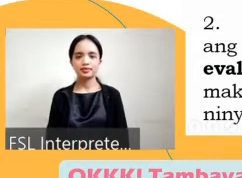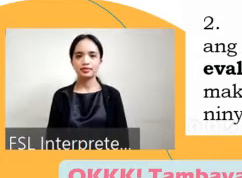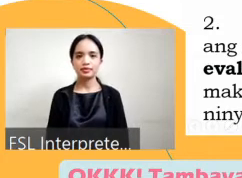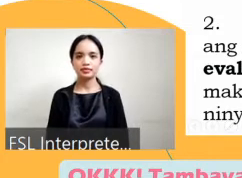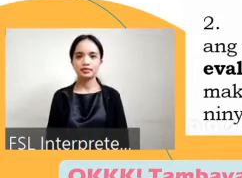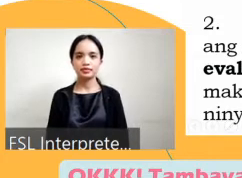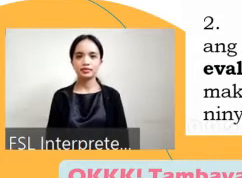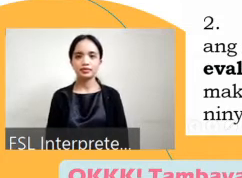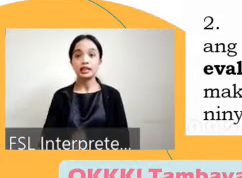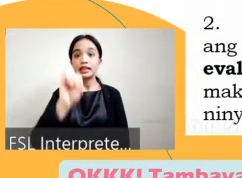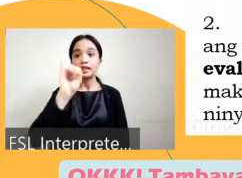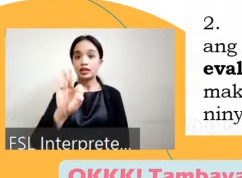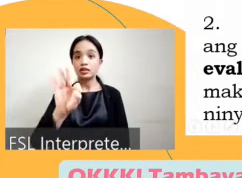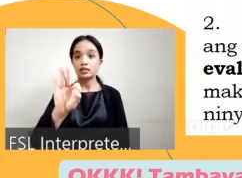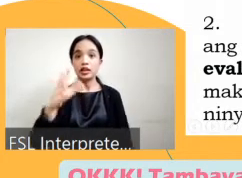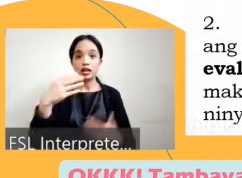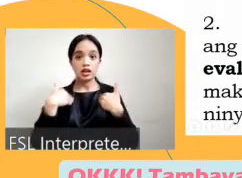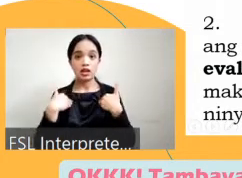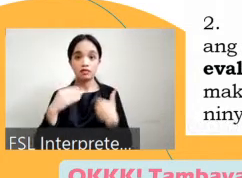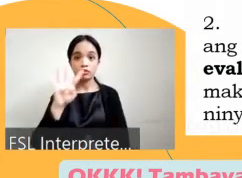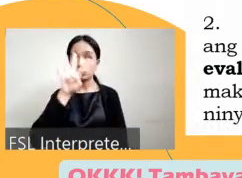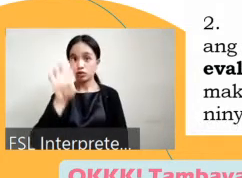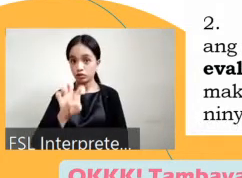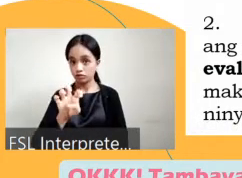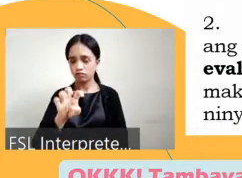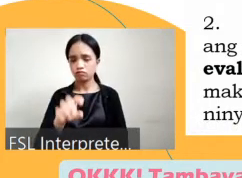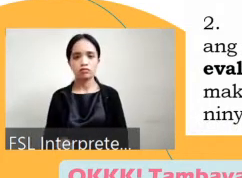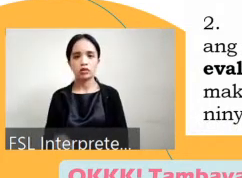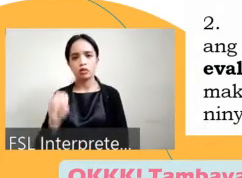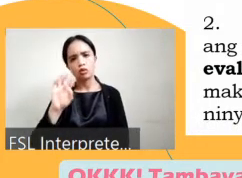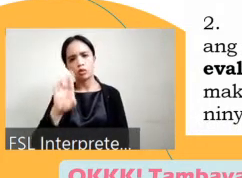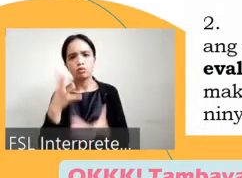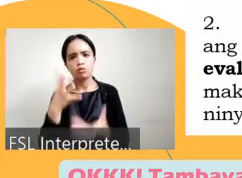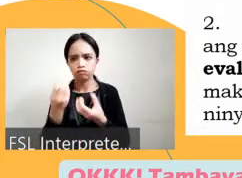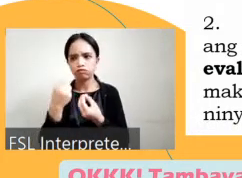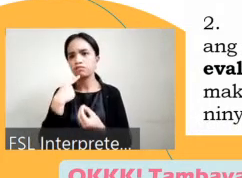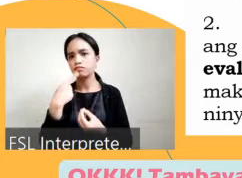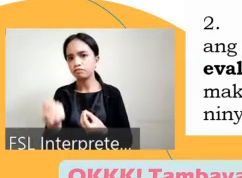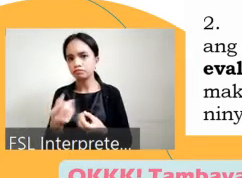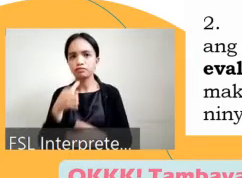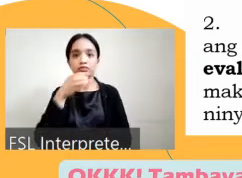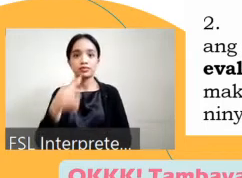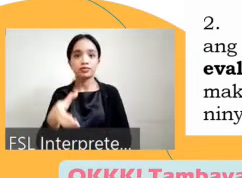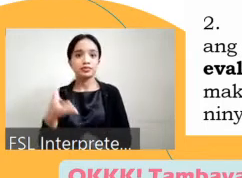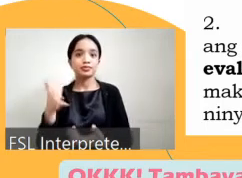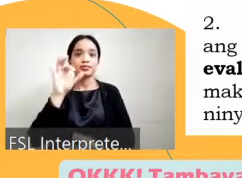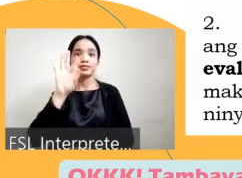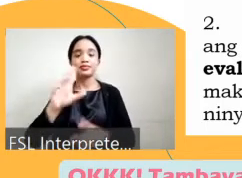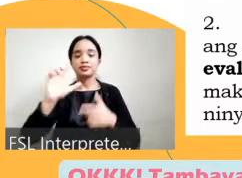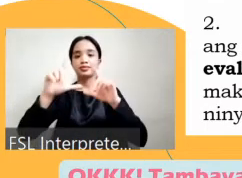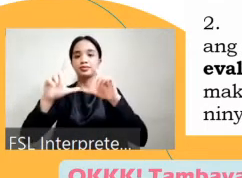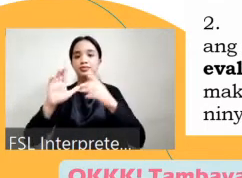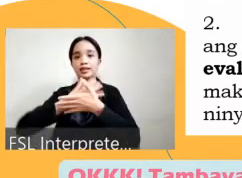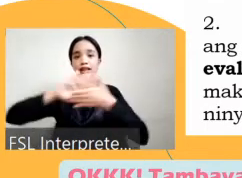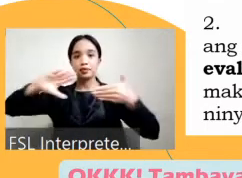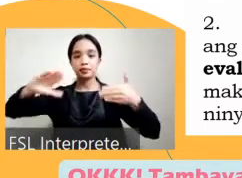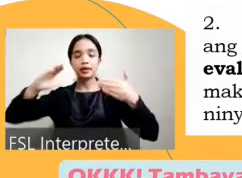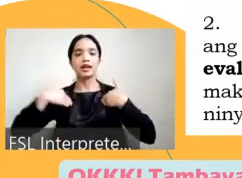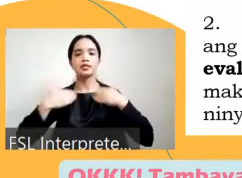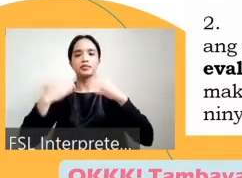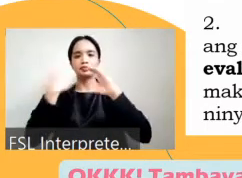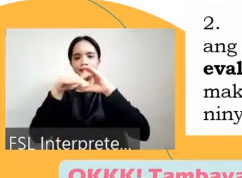Pag tayo po ay may katanungan o may nais po tayong sabihin, i-comment sa ating Facebook Live, meron po tayong chat